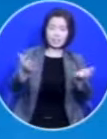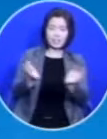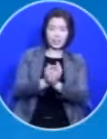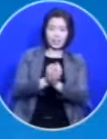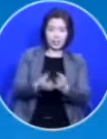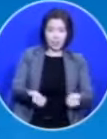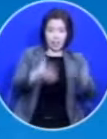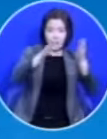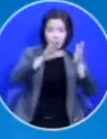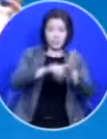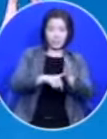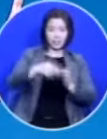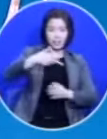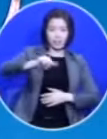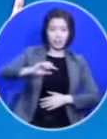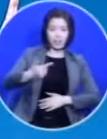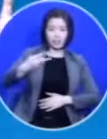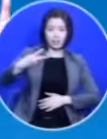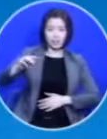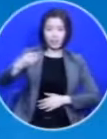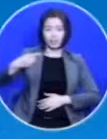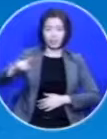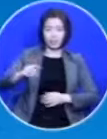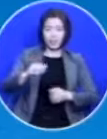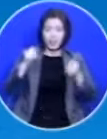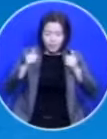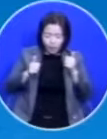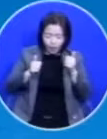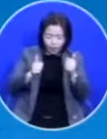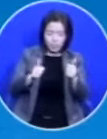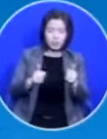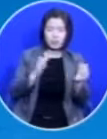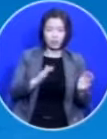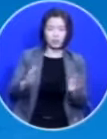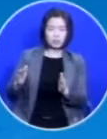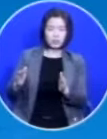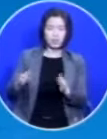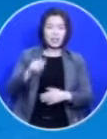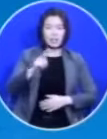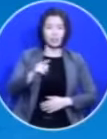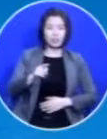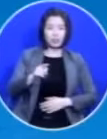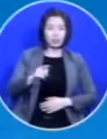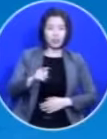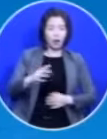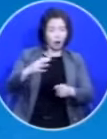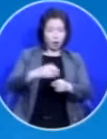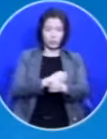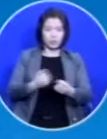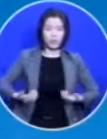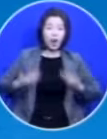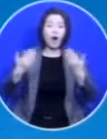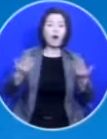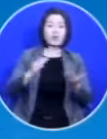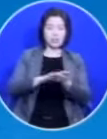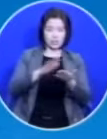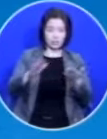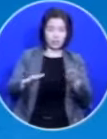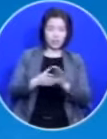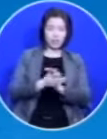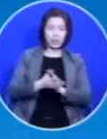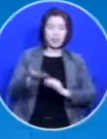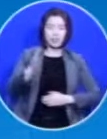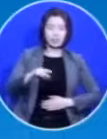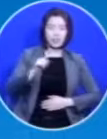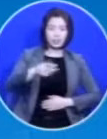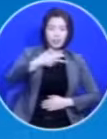절기 때 이렇게 칸타타를 열심히 준비합니다 그 정말 엄청난 헌신입니다 그근데